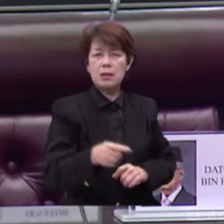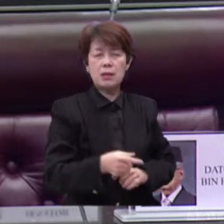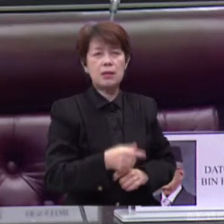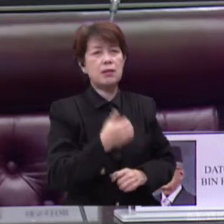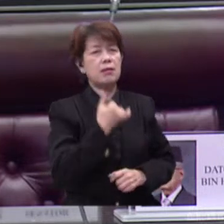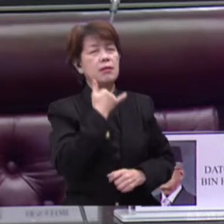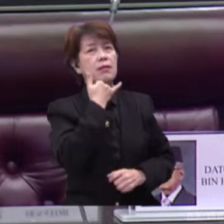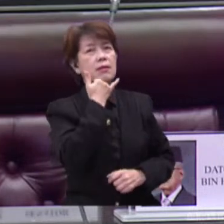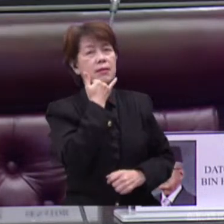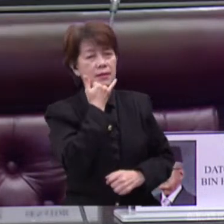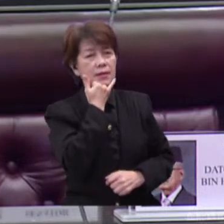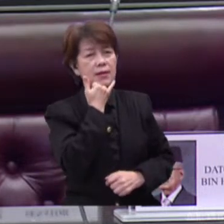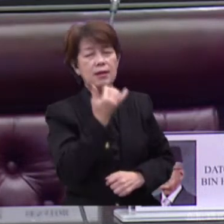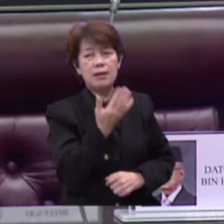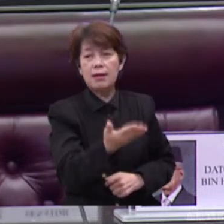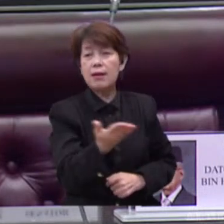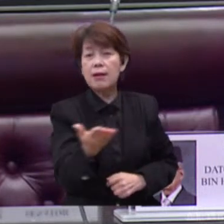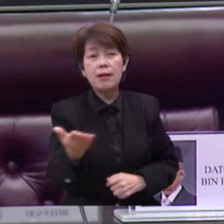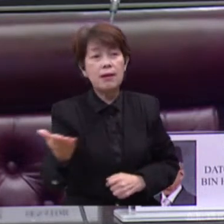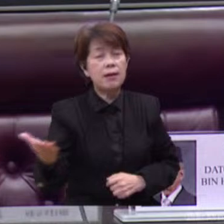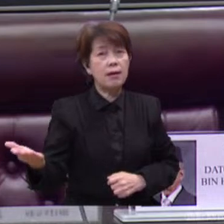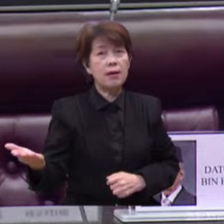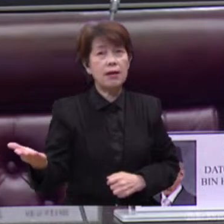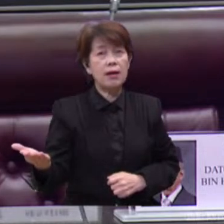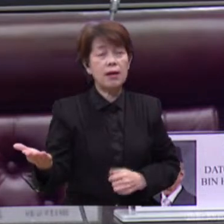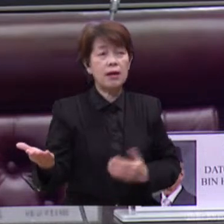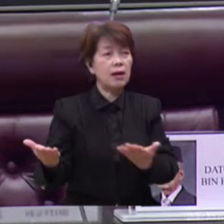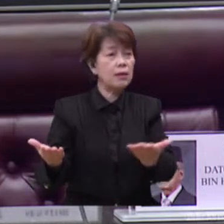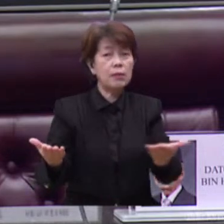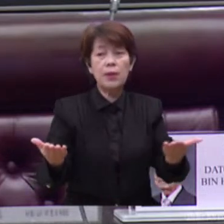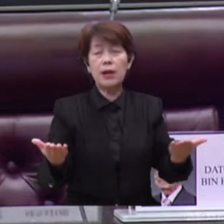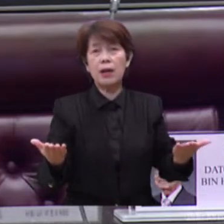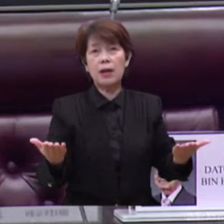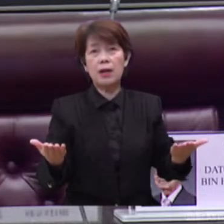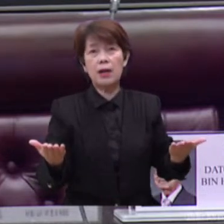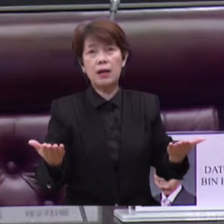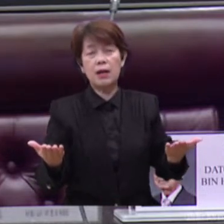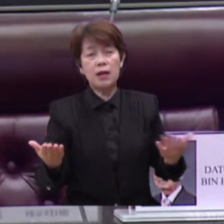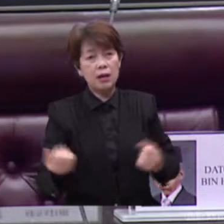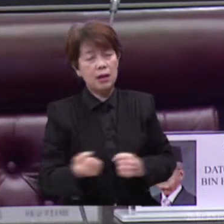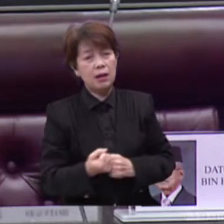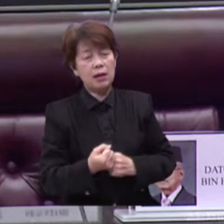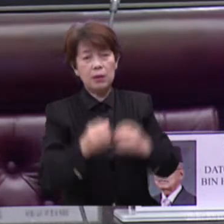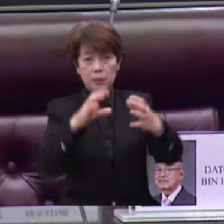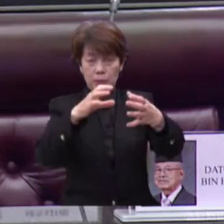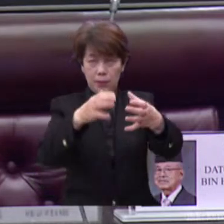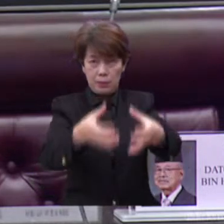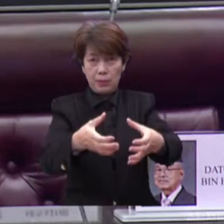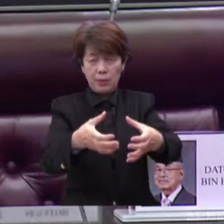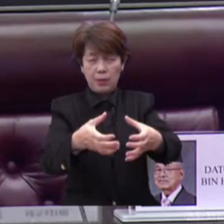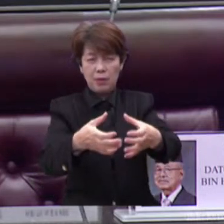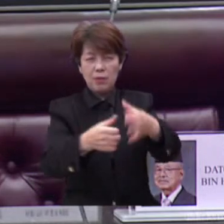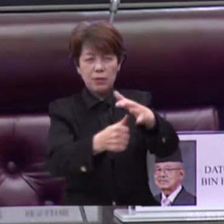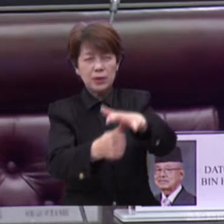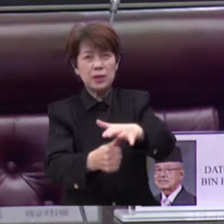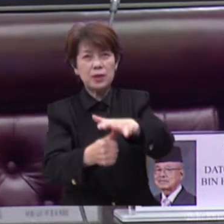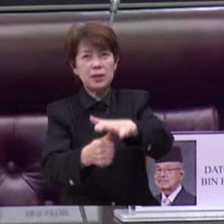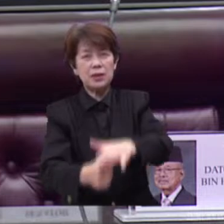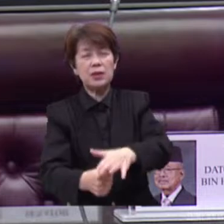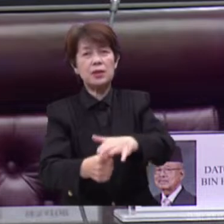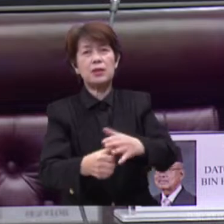yang seperti mana yang disebut di dalam kanun siksaan ini yakni